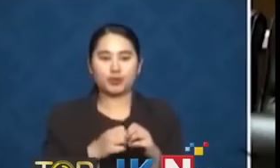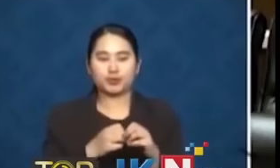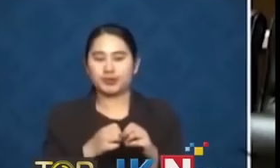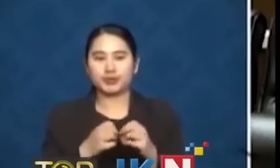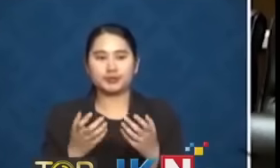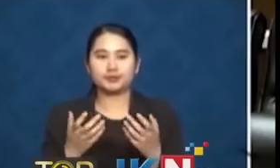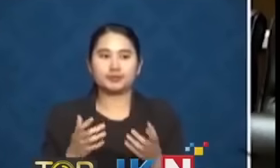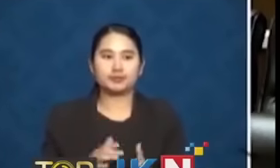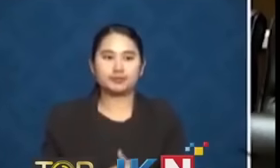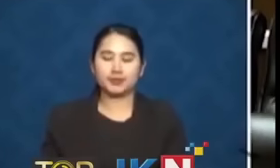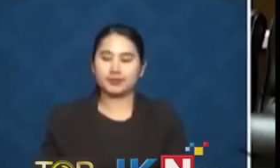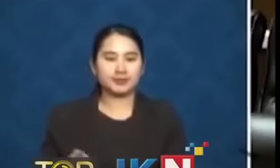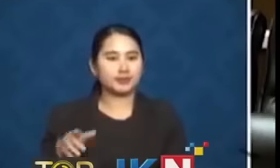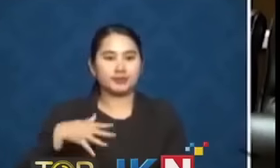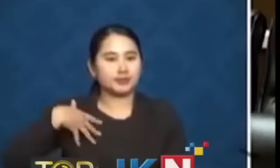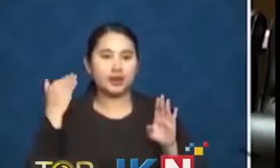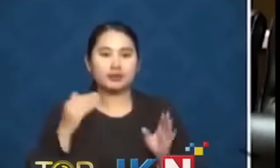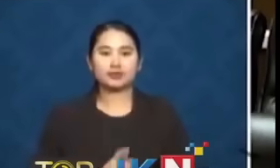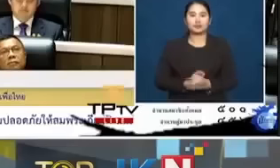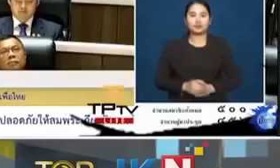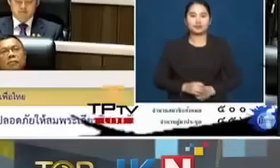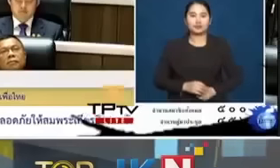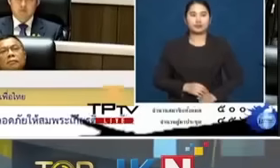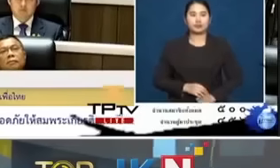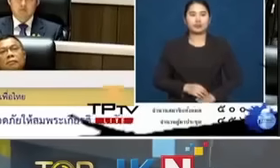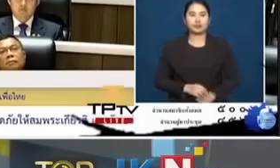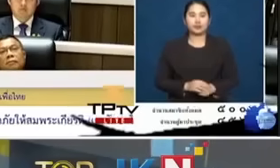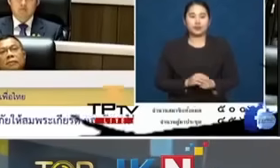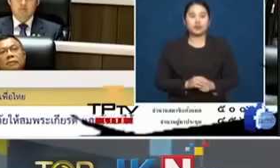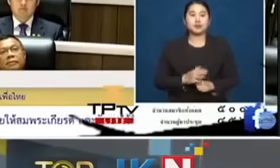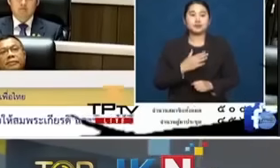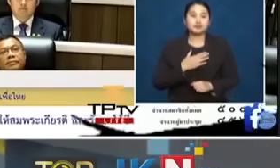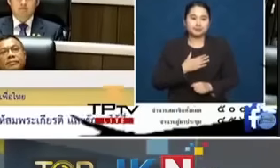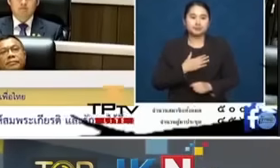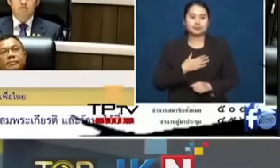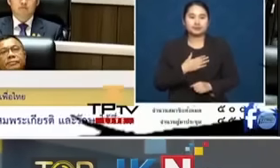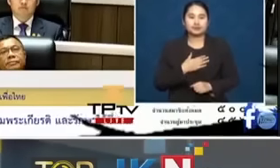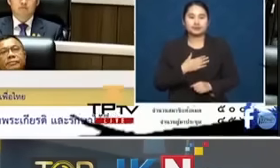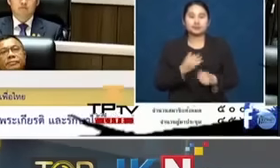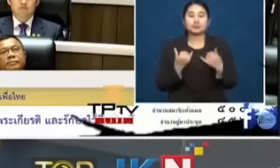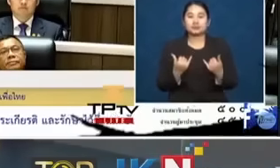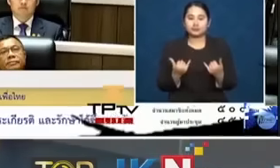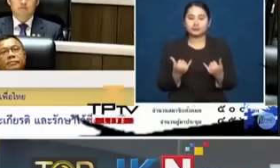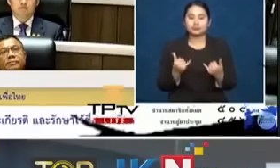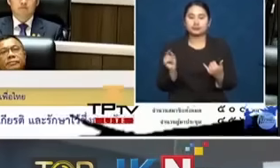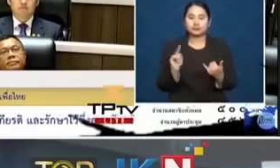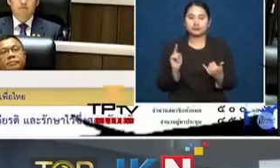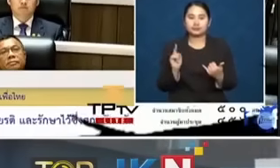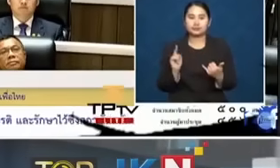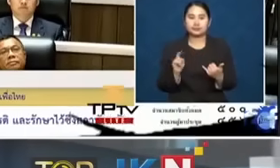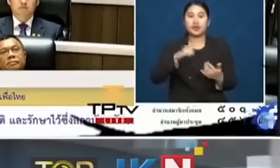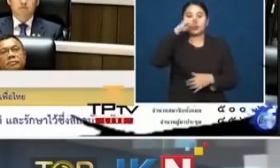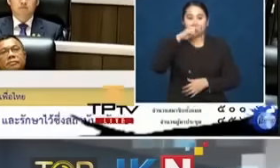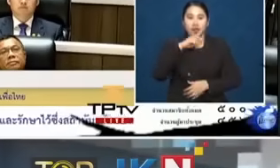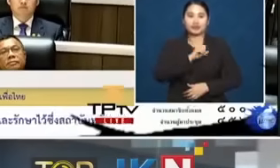คนนักแผ่นดินครับผม บรรยากาศการอภิปรายบางส่วนนะครับ ค่ะเดือดจัง จะเห็น